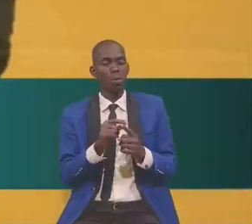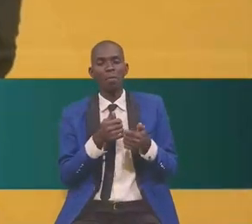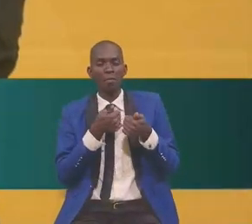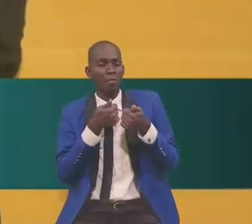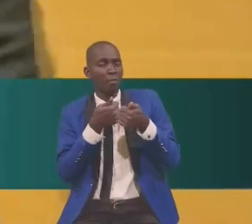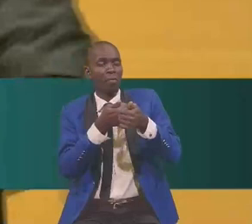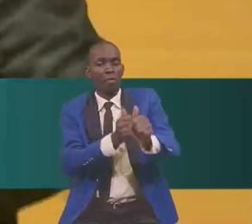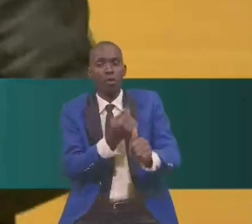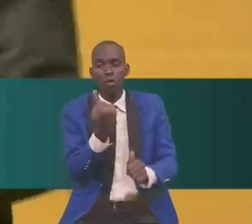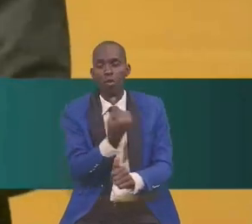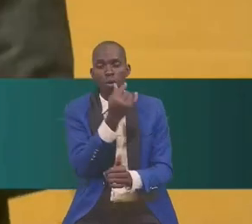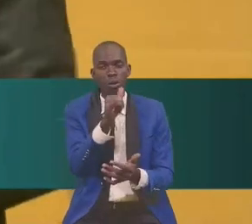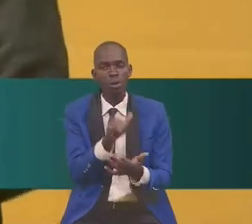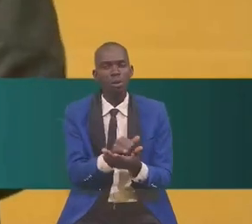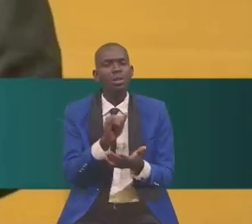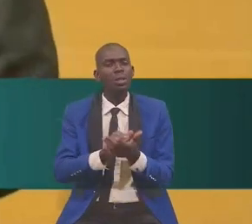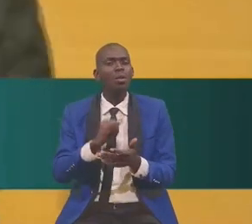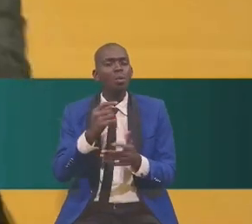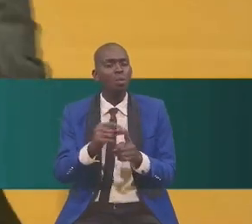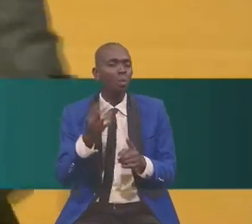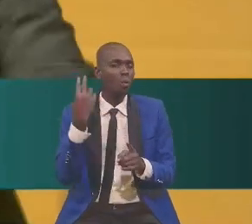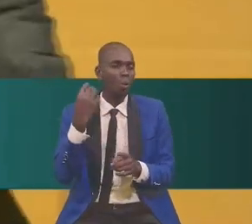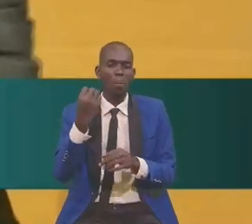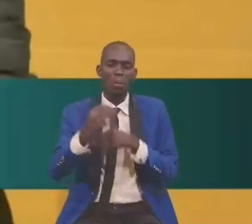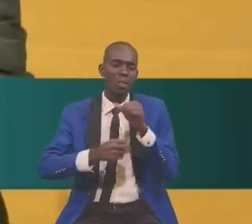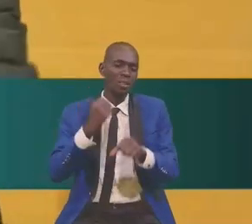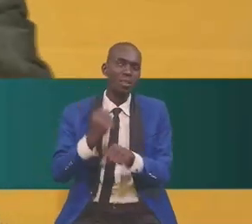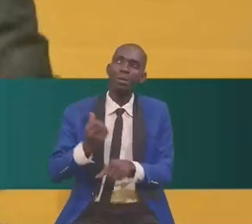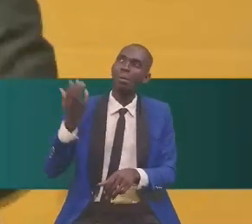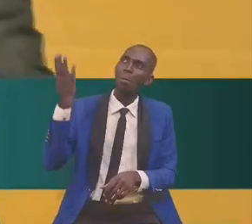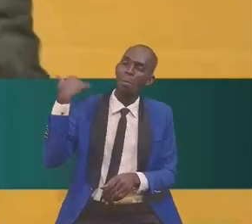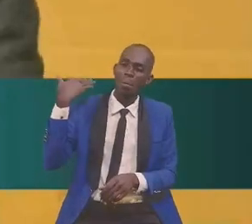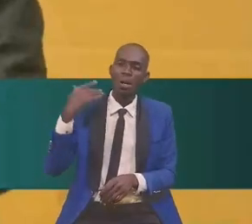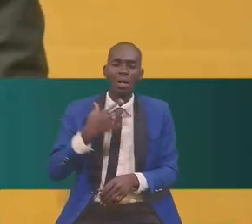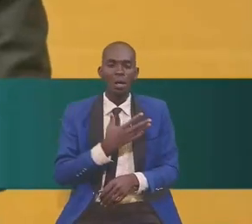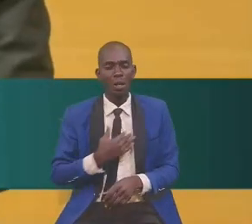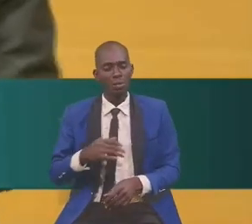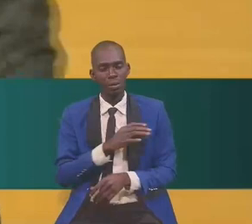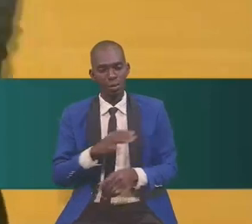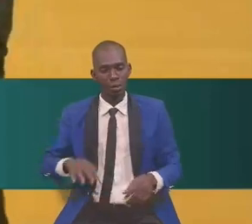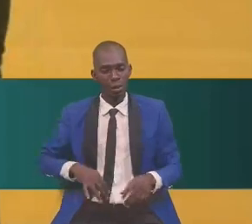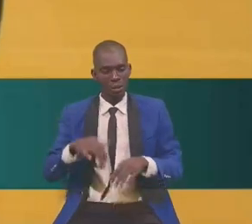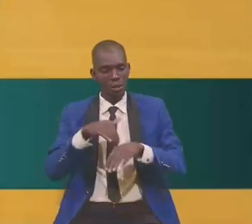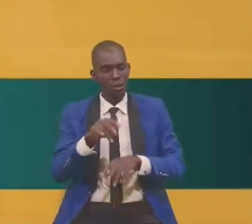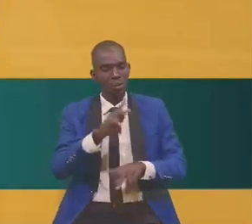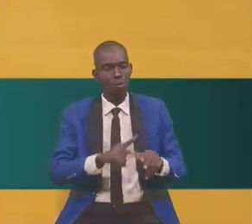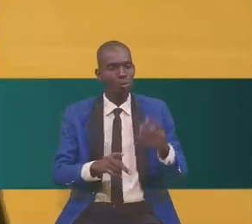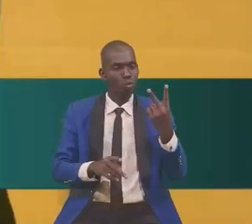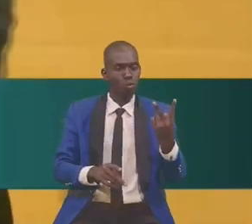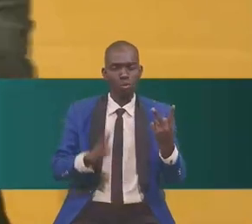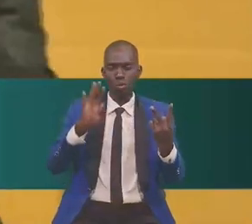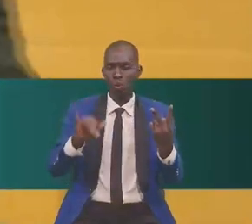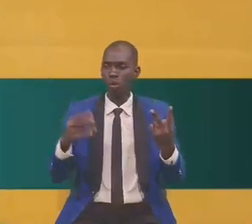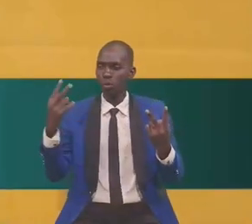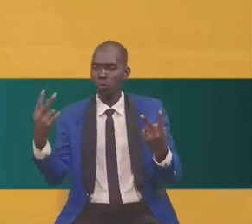nous a donné l'instruction, il nous a envoyé 2 à 2. Et il devait donc témoigner et